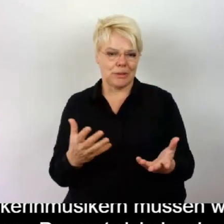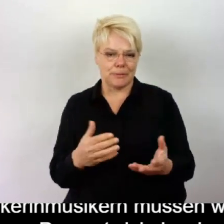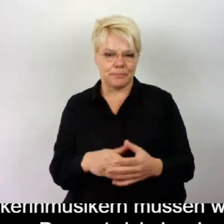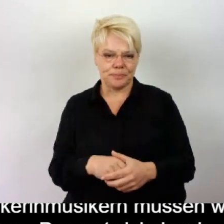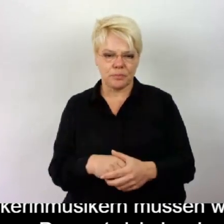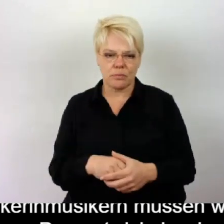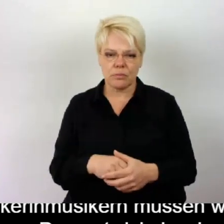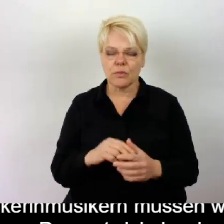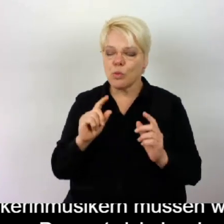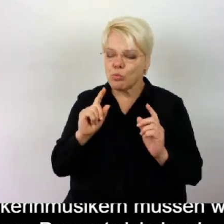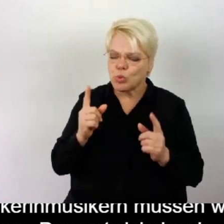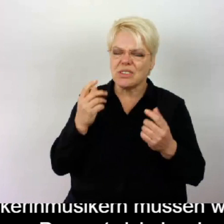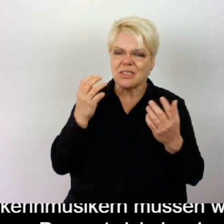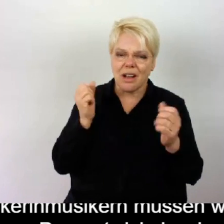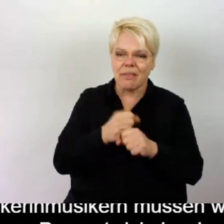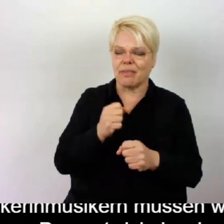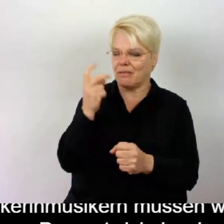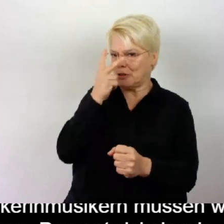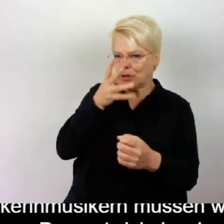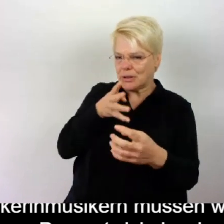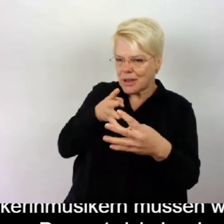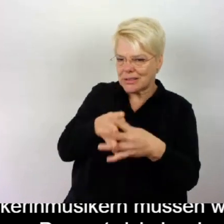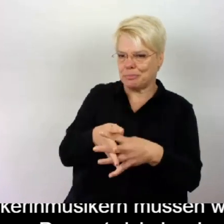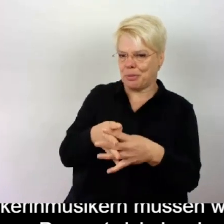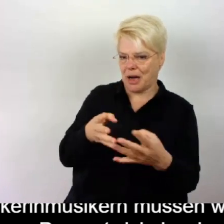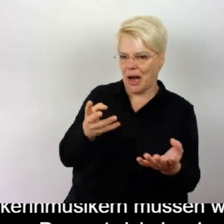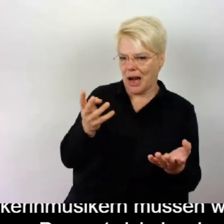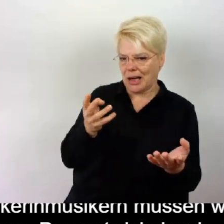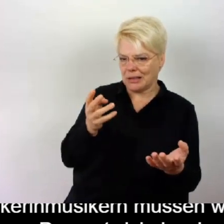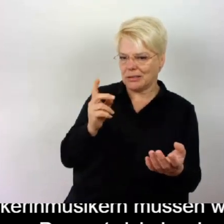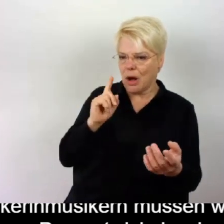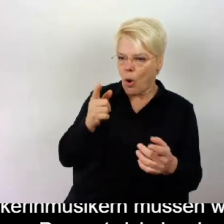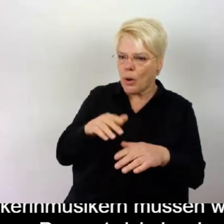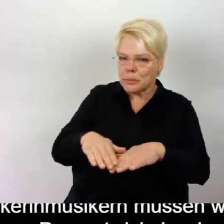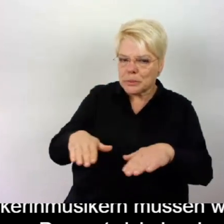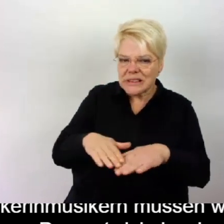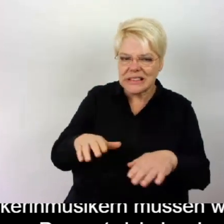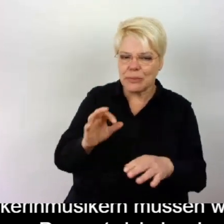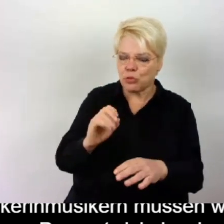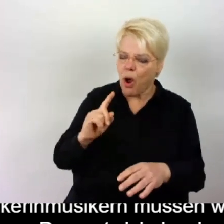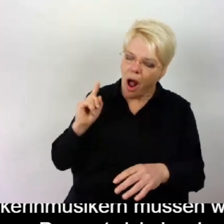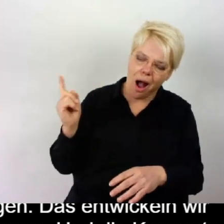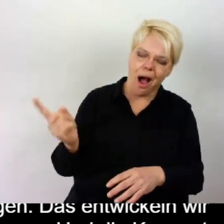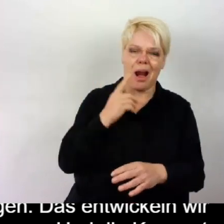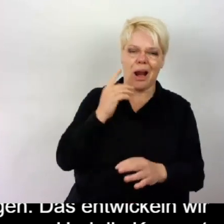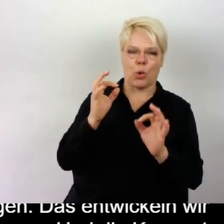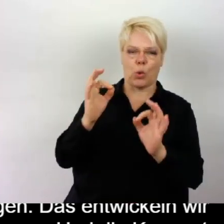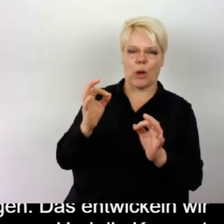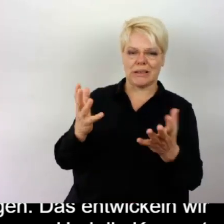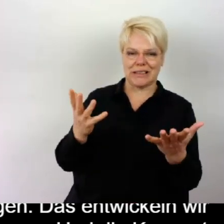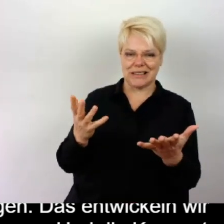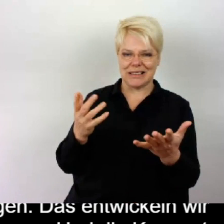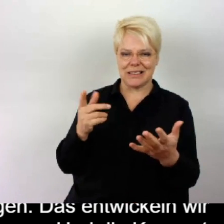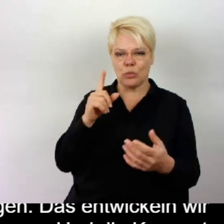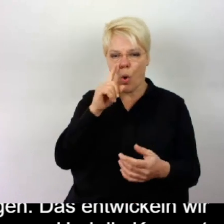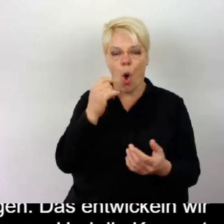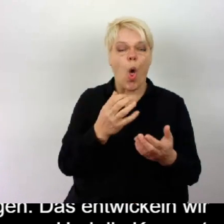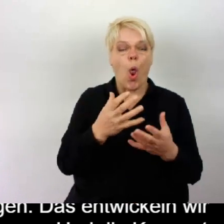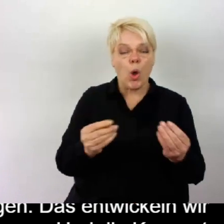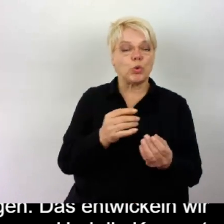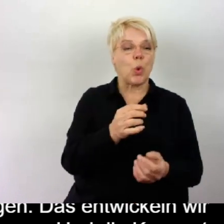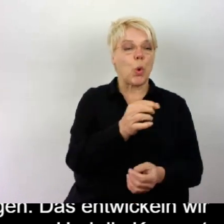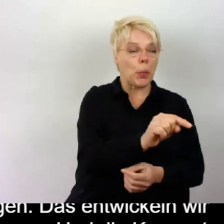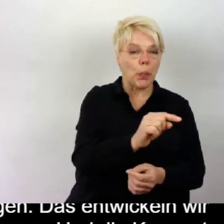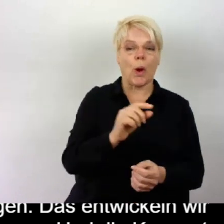Das Wort Open Air suggeriert etwas, wo ich etwas zurückhaltend wäre, nämlich die Frage, das klingt nach Rock im Park, sowas natürlich nicht, ist